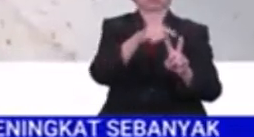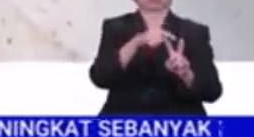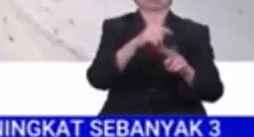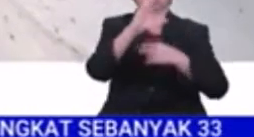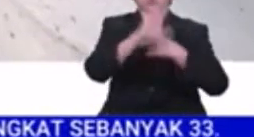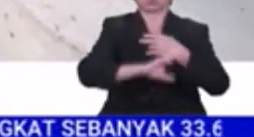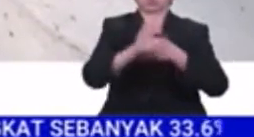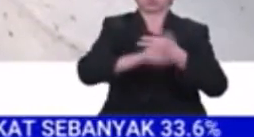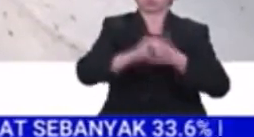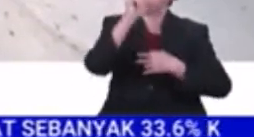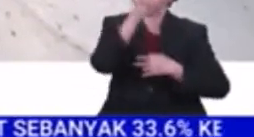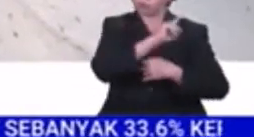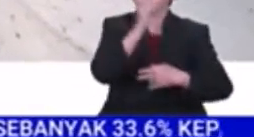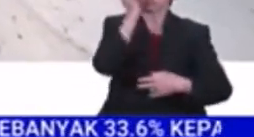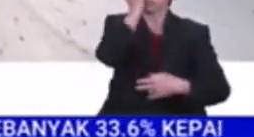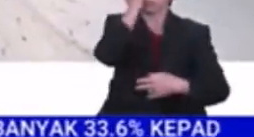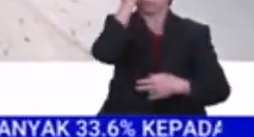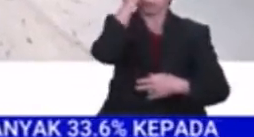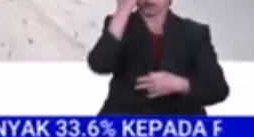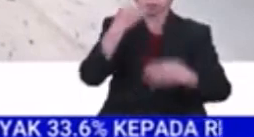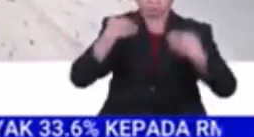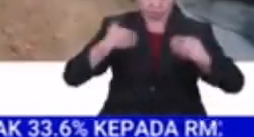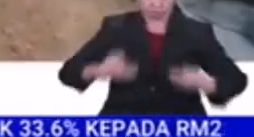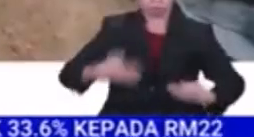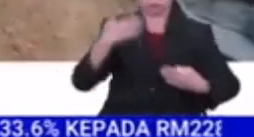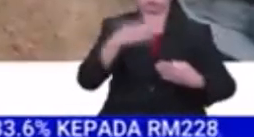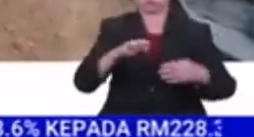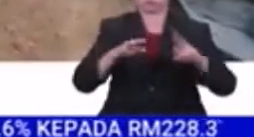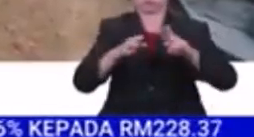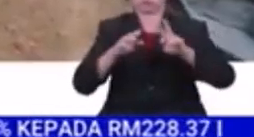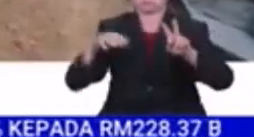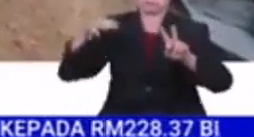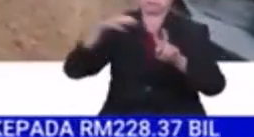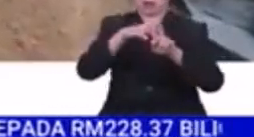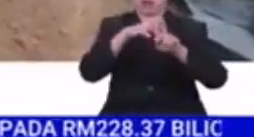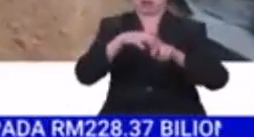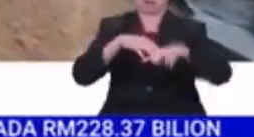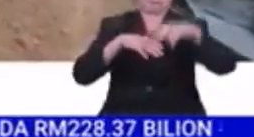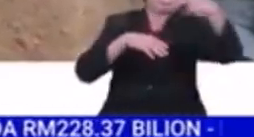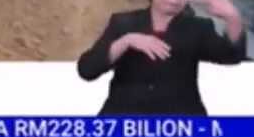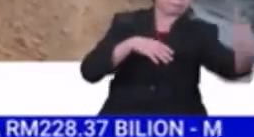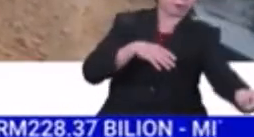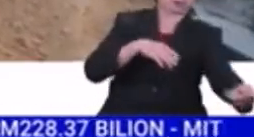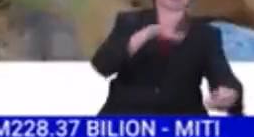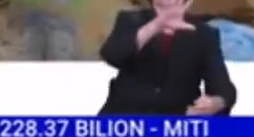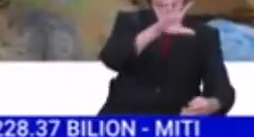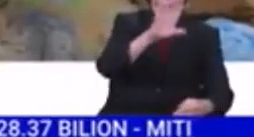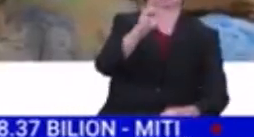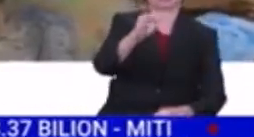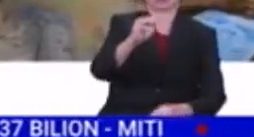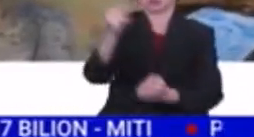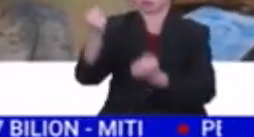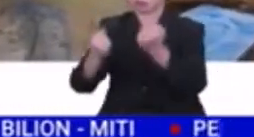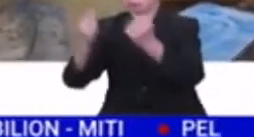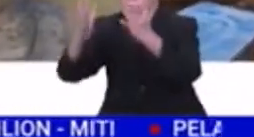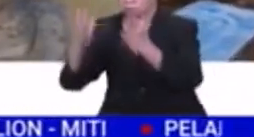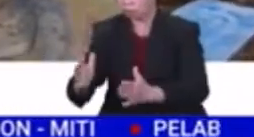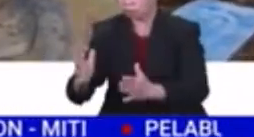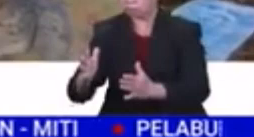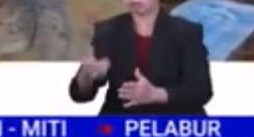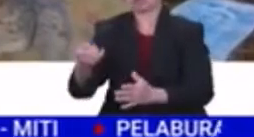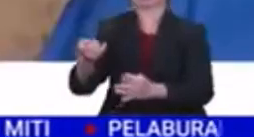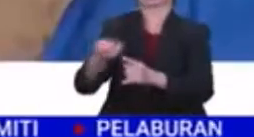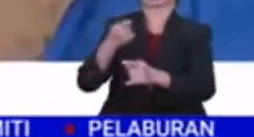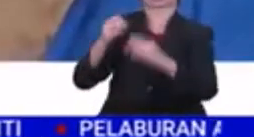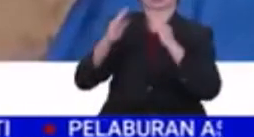mengalami kecederaan parah di kepala dan badan selepas terhumban Kirey m mereka ada pemadu kereta dari arah bandara